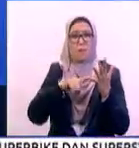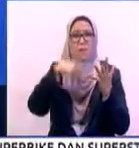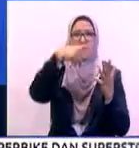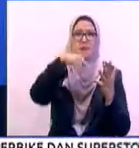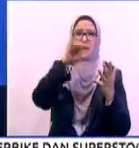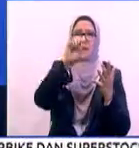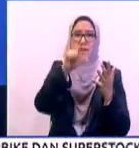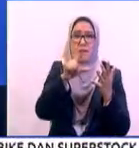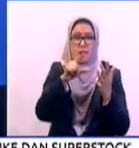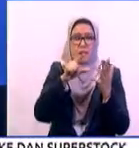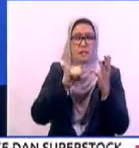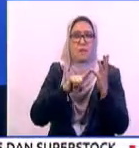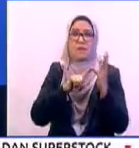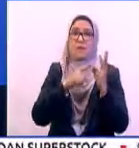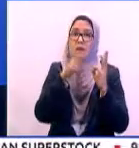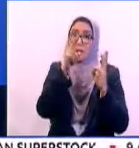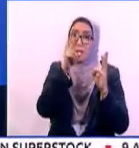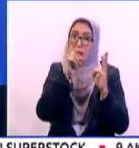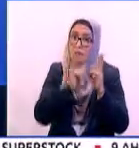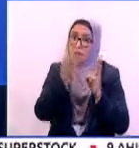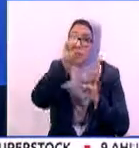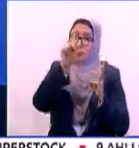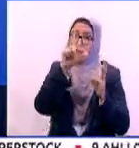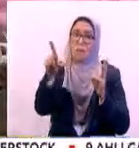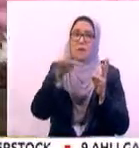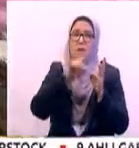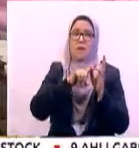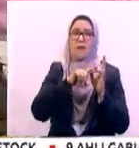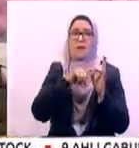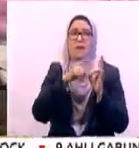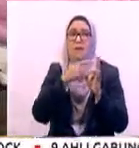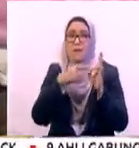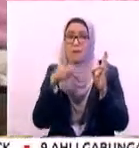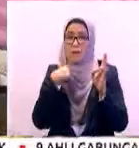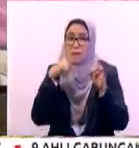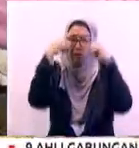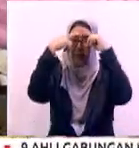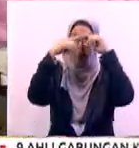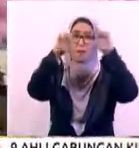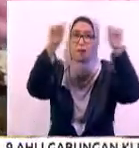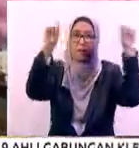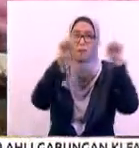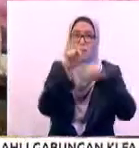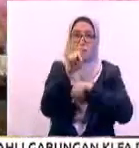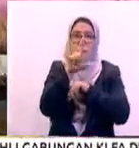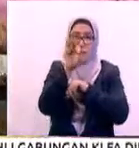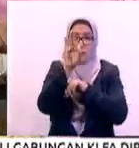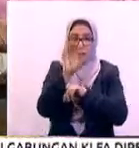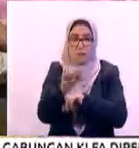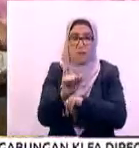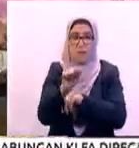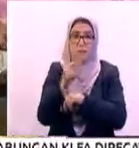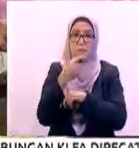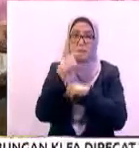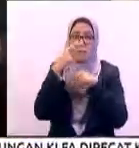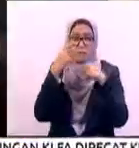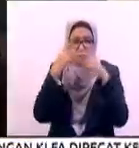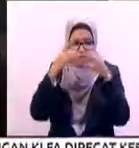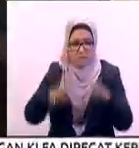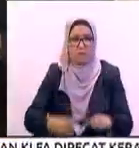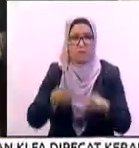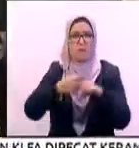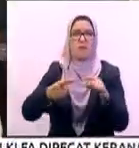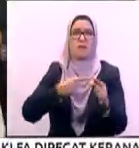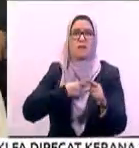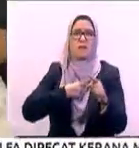Felcra, Uni KL dan Subardian Academy. Presiden KLFA Datuk Seri Adnan Mat Iksan telah mengesahkan pemecatan 9